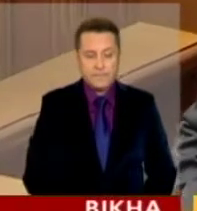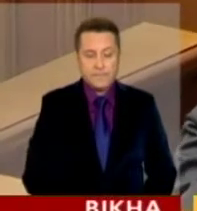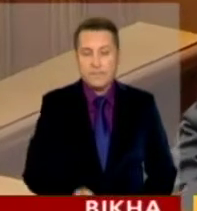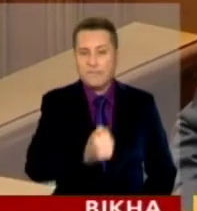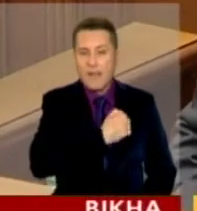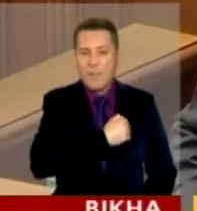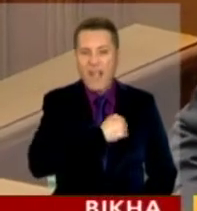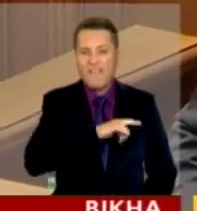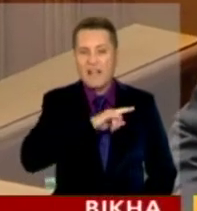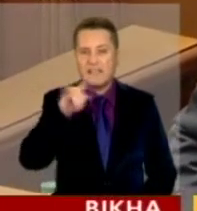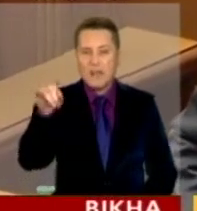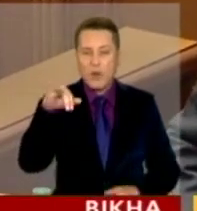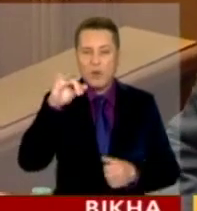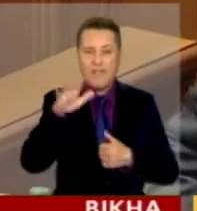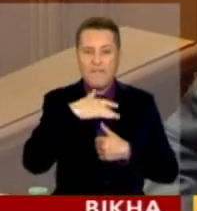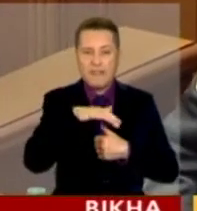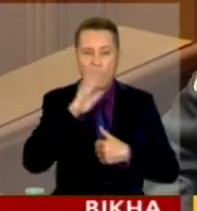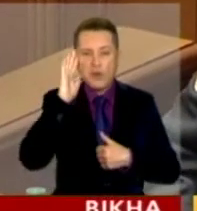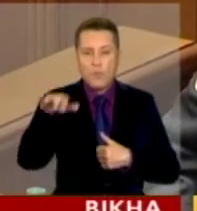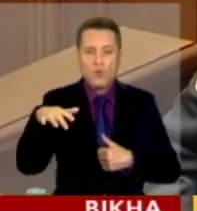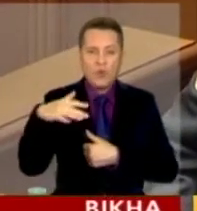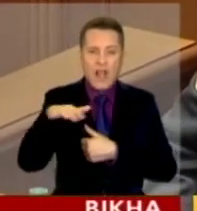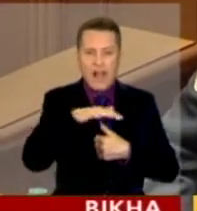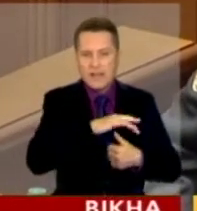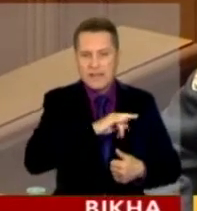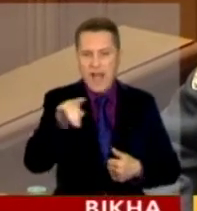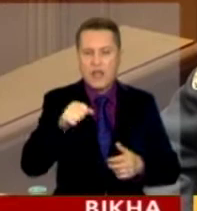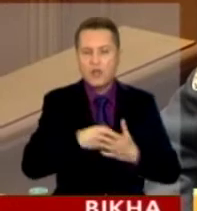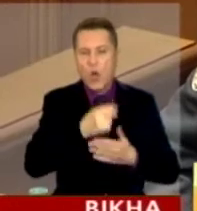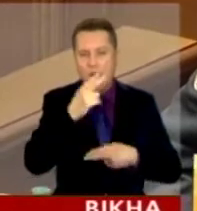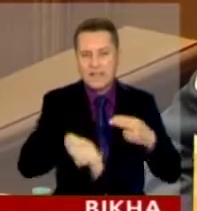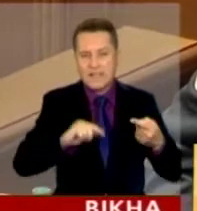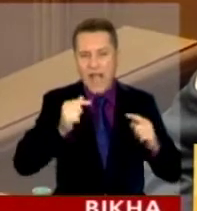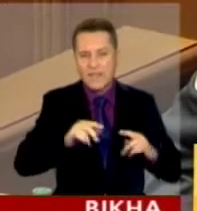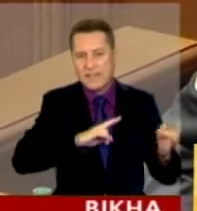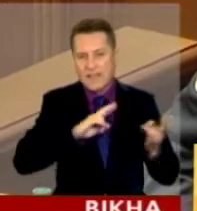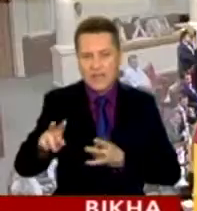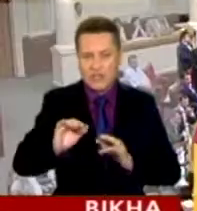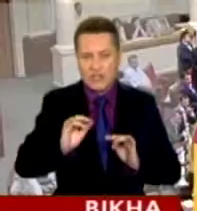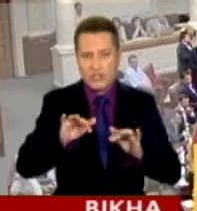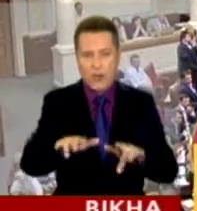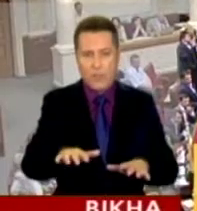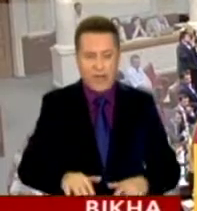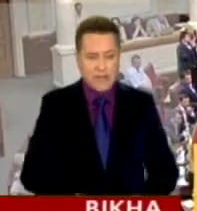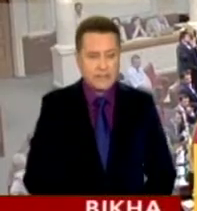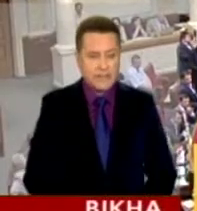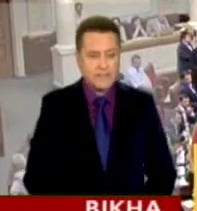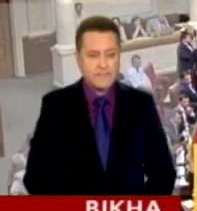Бойові самоліти і вертольоти будуть літати до кінця антитерористичної операції.